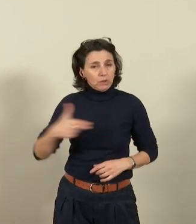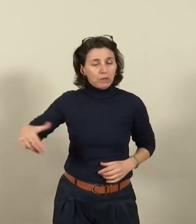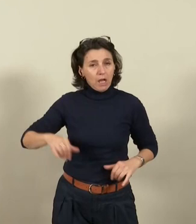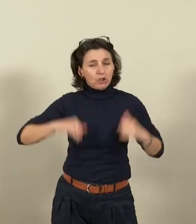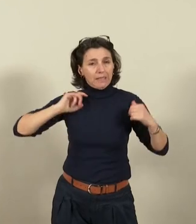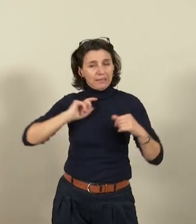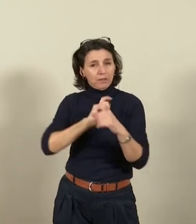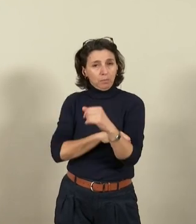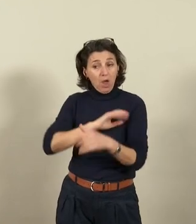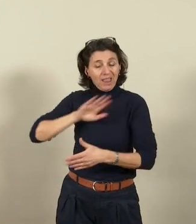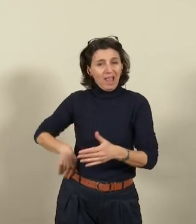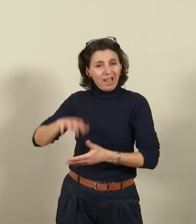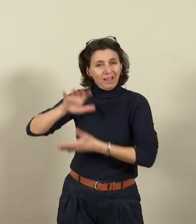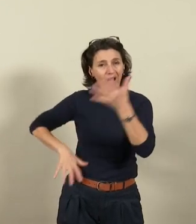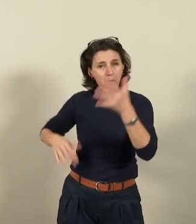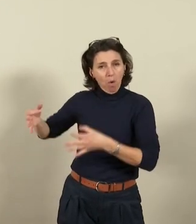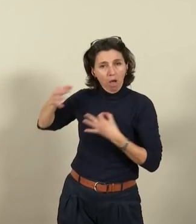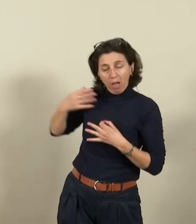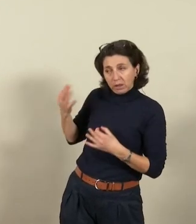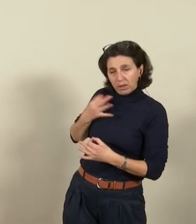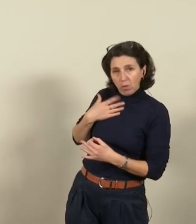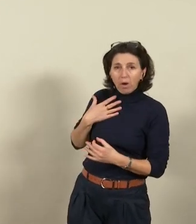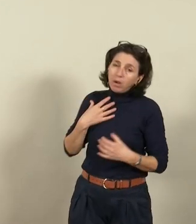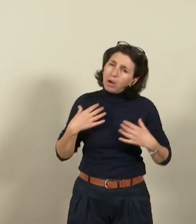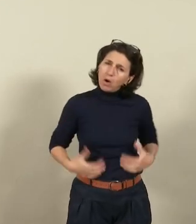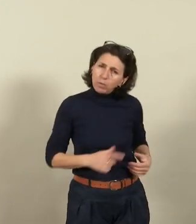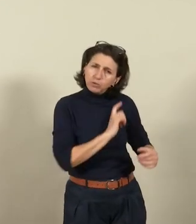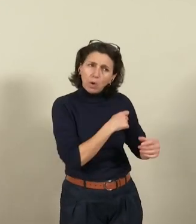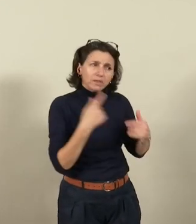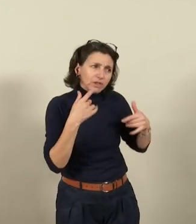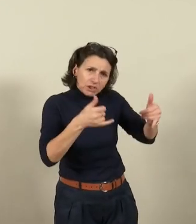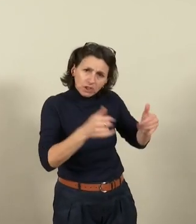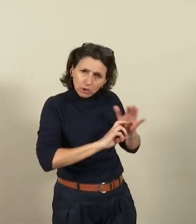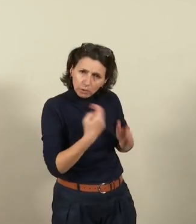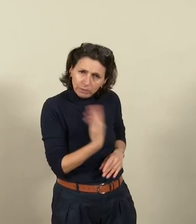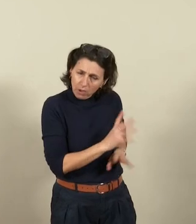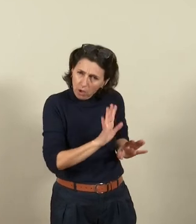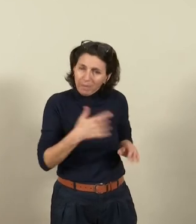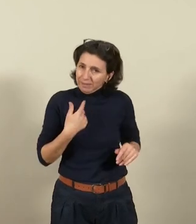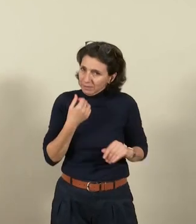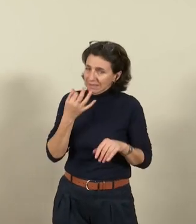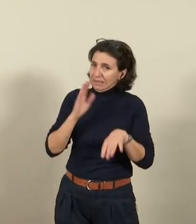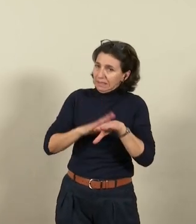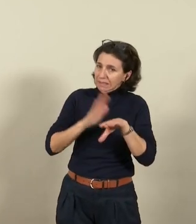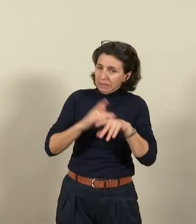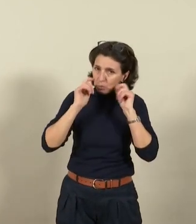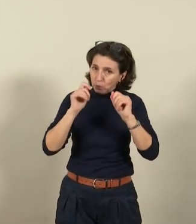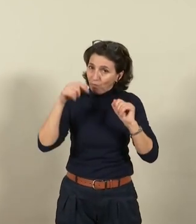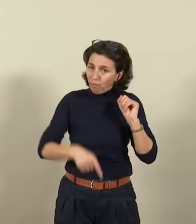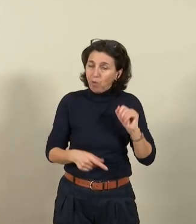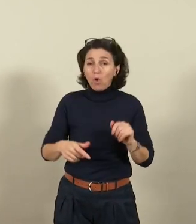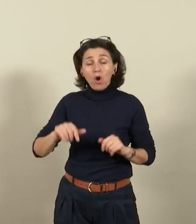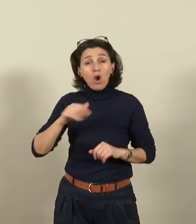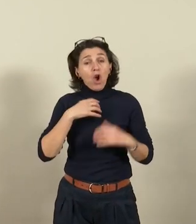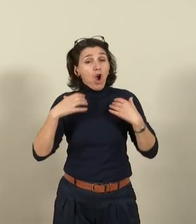les clubs sportifs je dis pas que c'est le cas à Grenoble je dis qu'il faut s'en prémunir mais les clubs sportifs sont le premier lieu